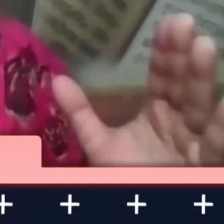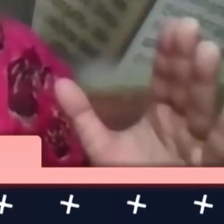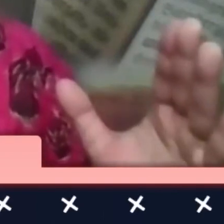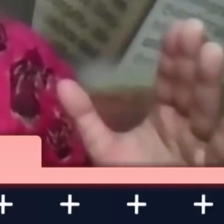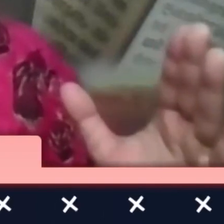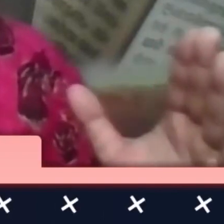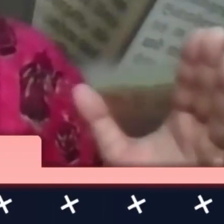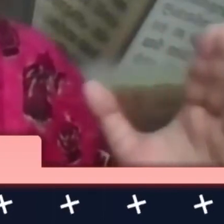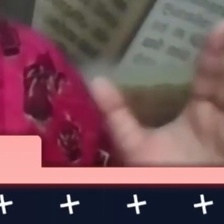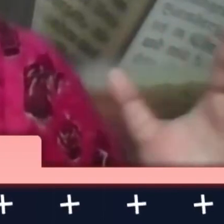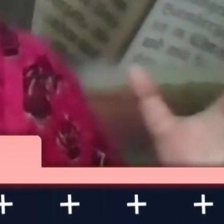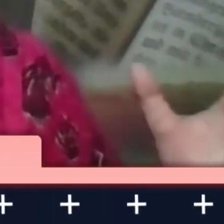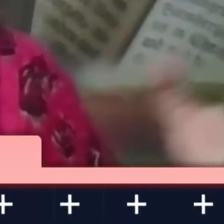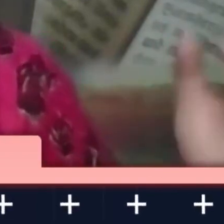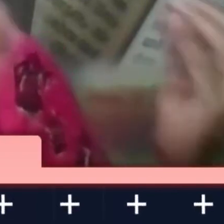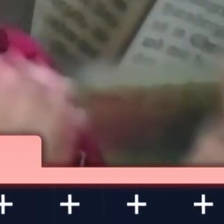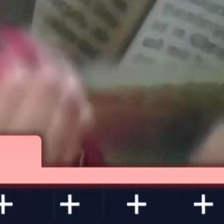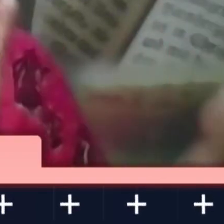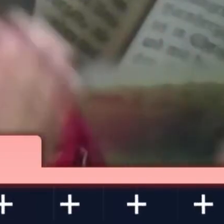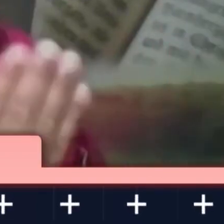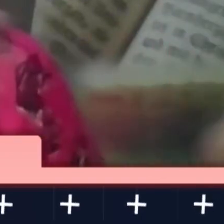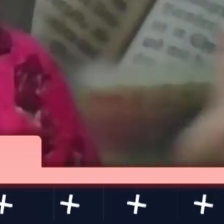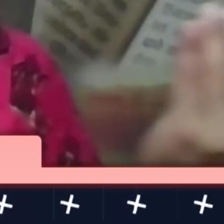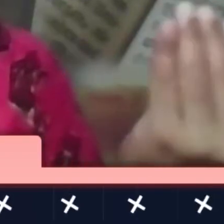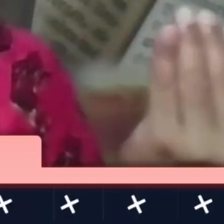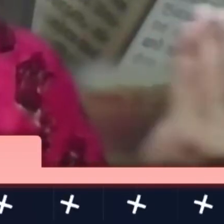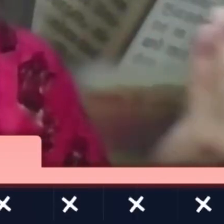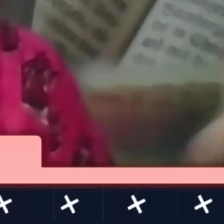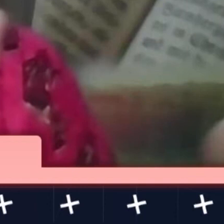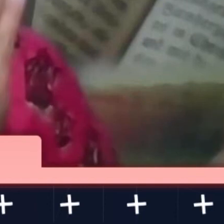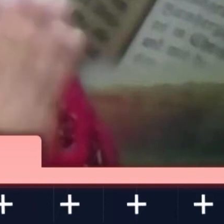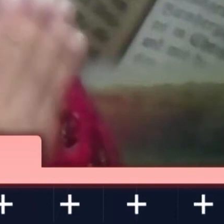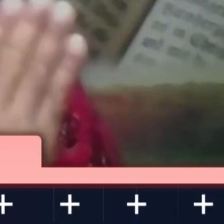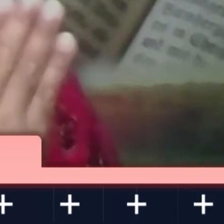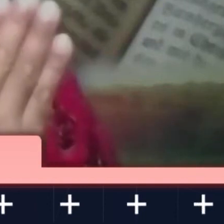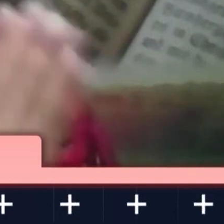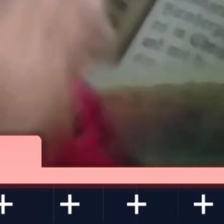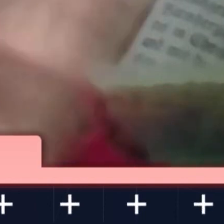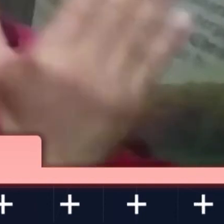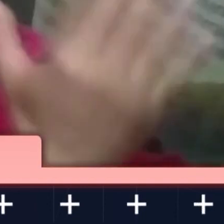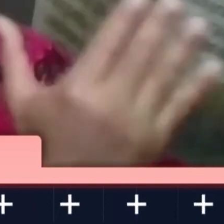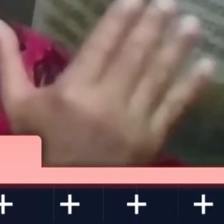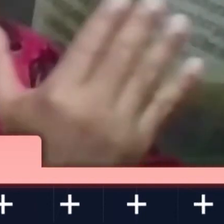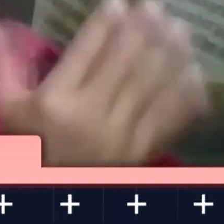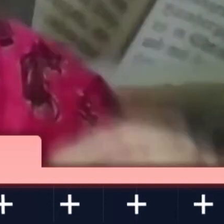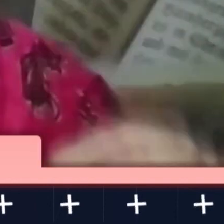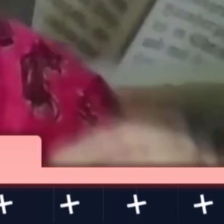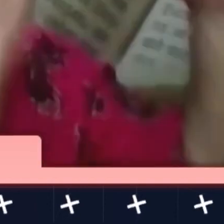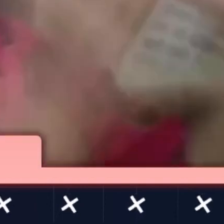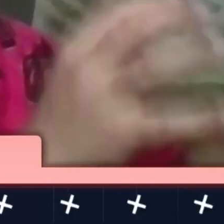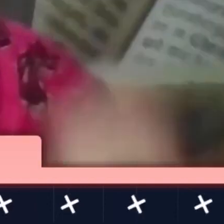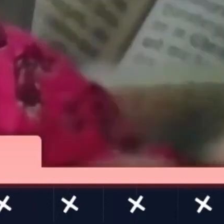kalau semua sejarah itu ada tempat pada garis waktu di atas dunia ini